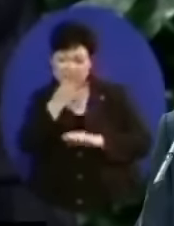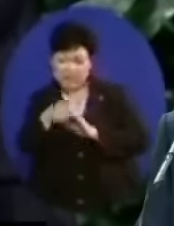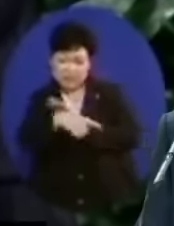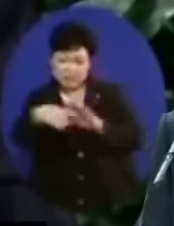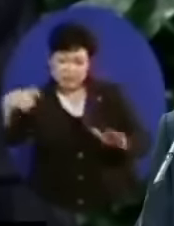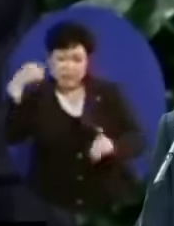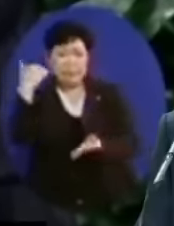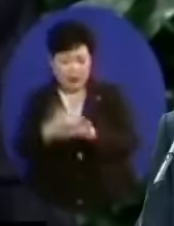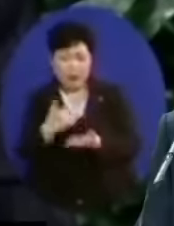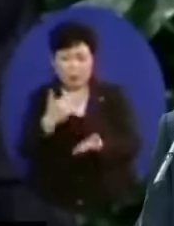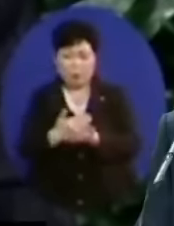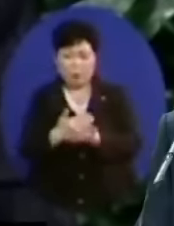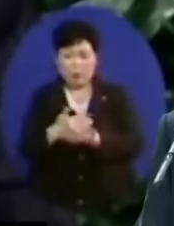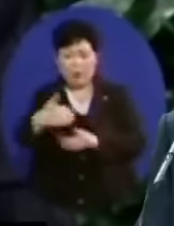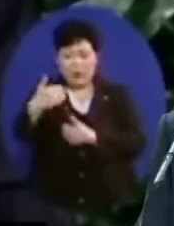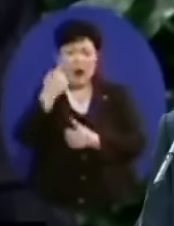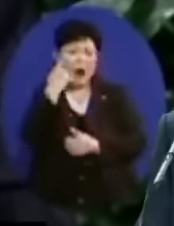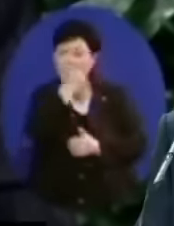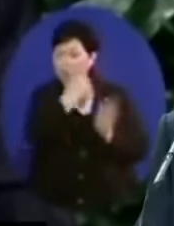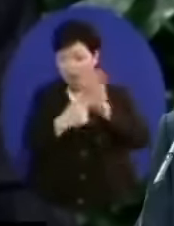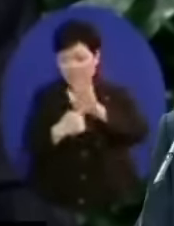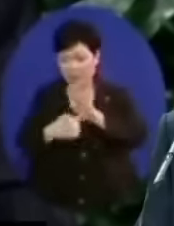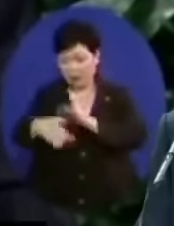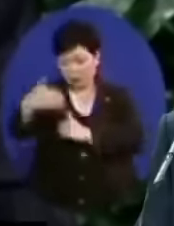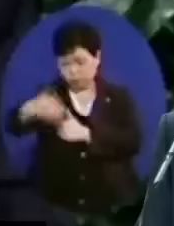말라고 좀 광고해 주십시오.